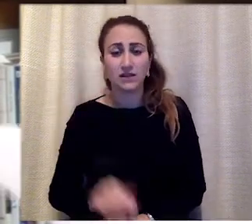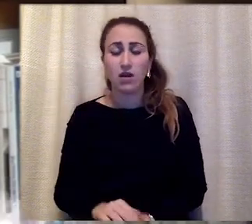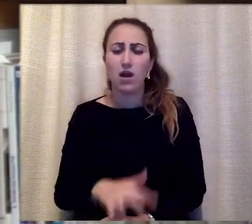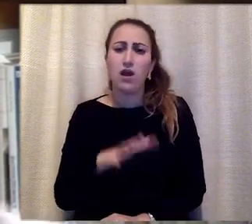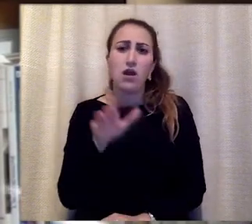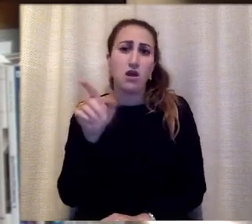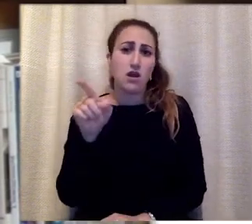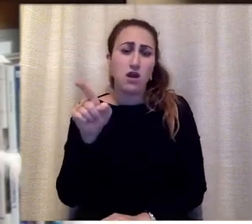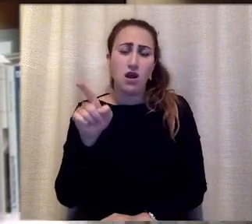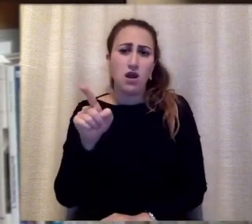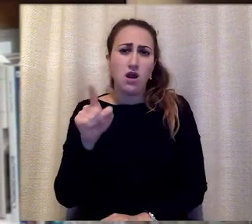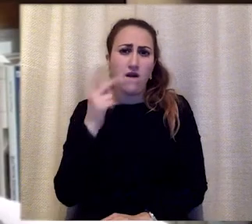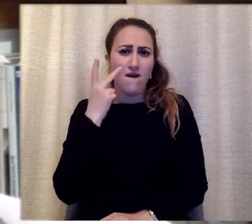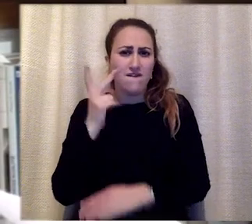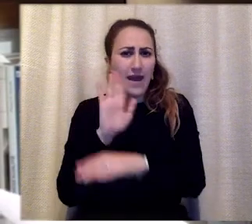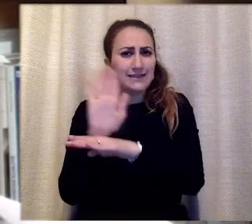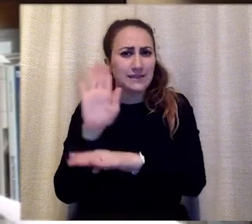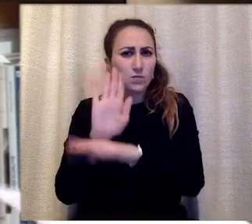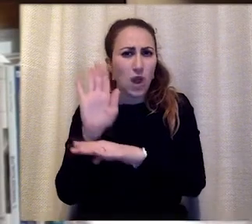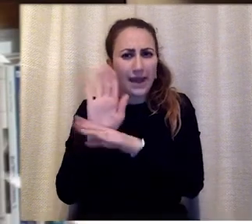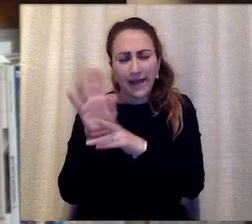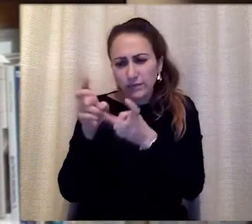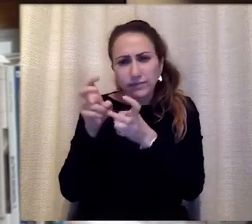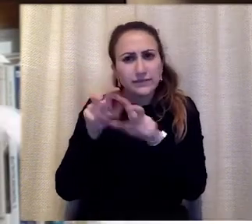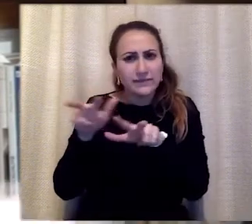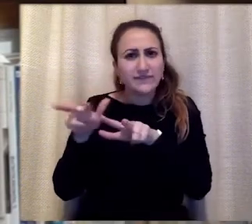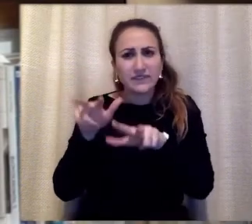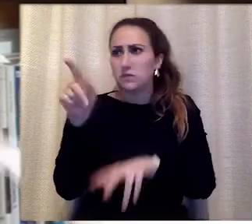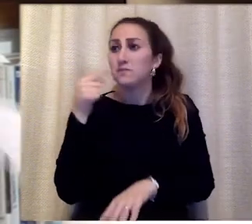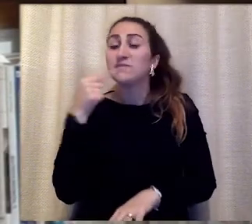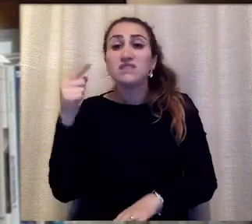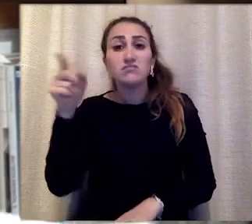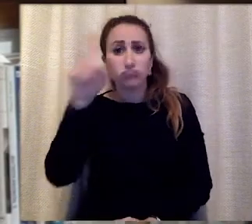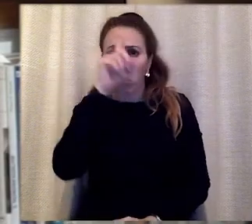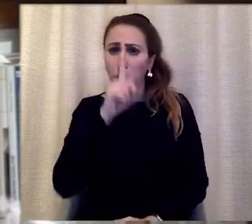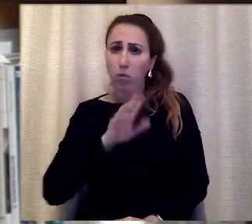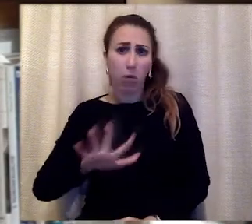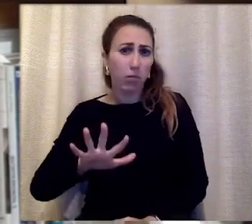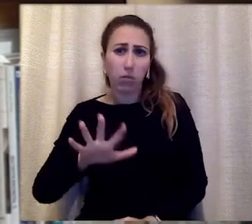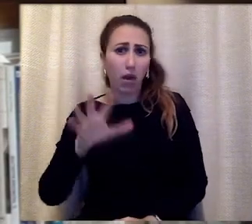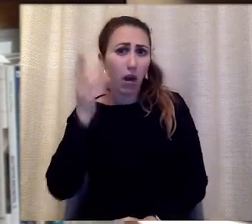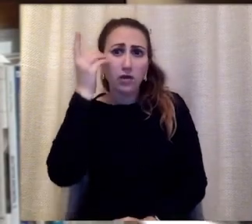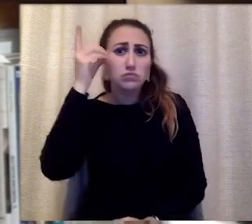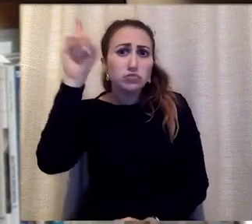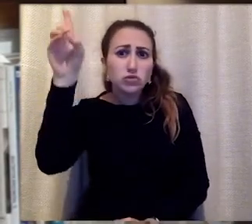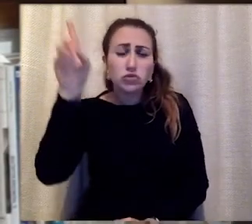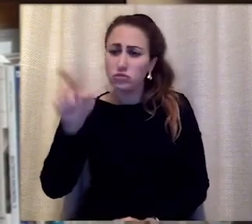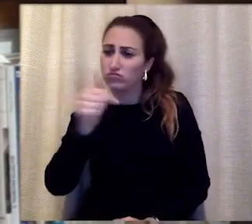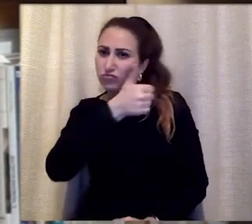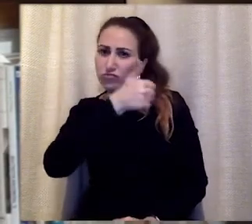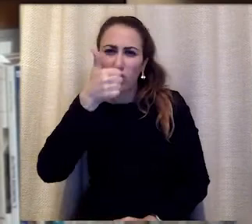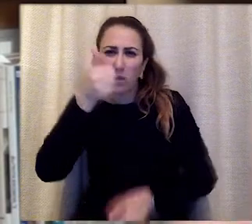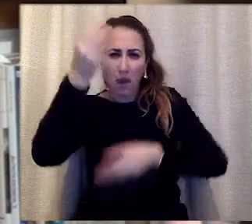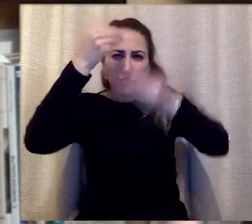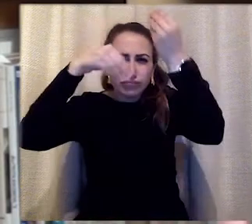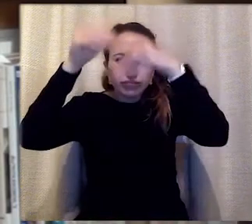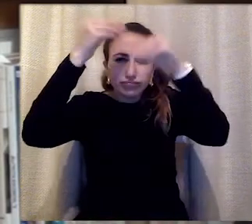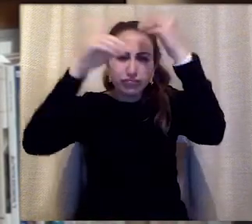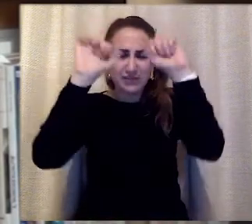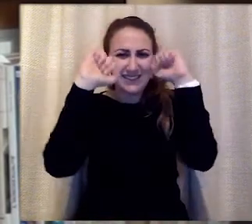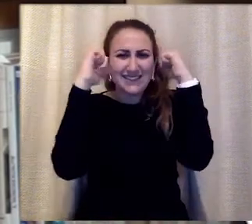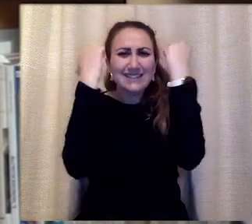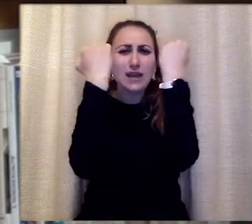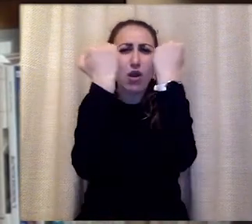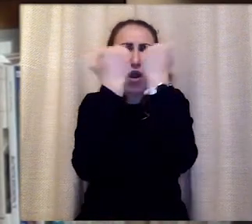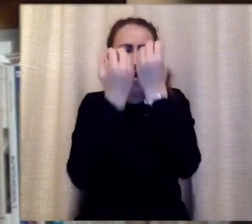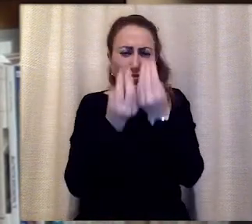par sa formation, il était athée et que pour lui, la science allait répondre à toutes ces questions. Mais avec la crise